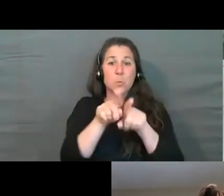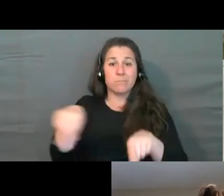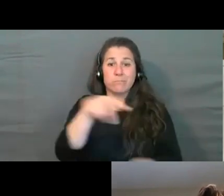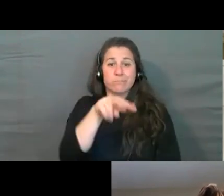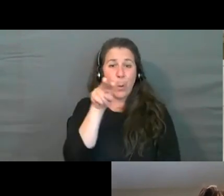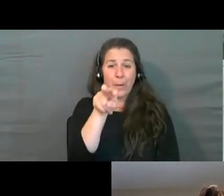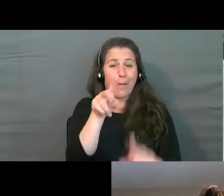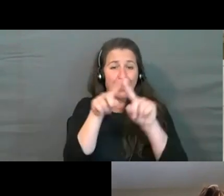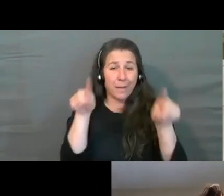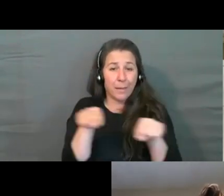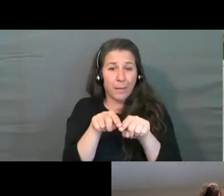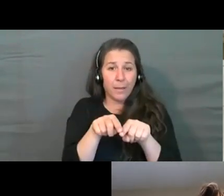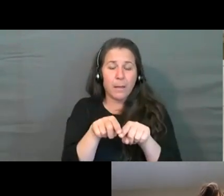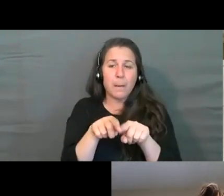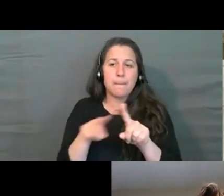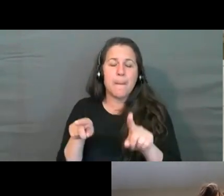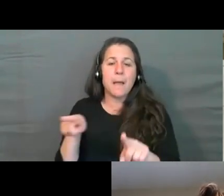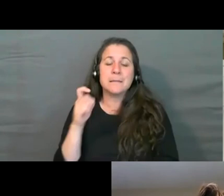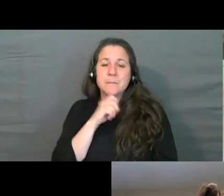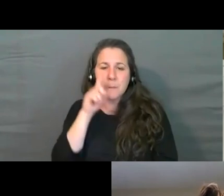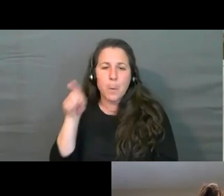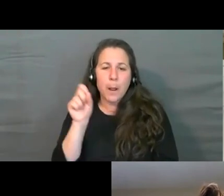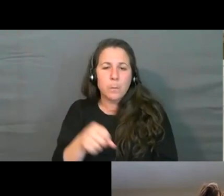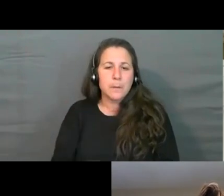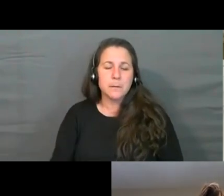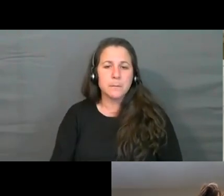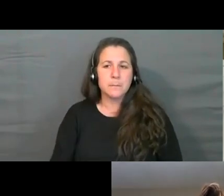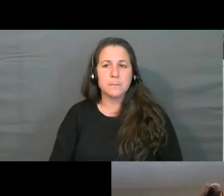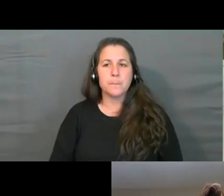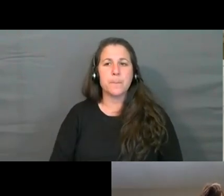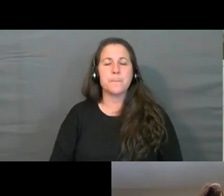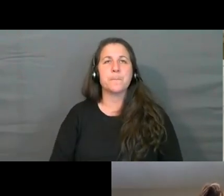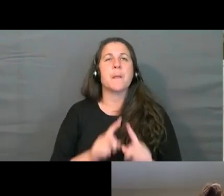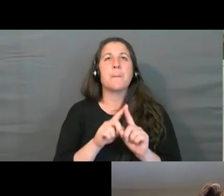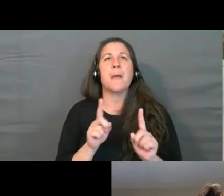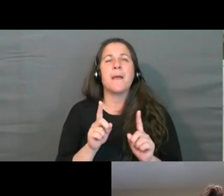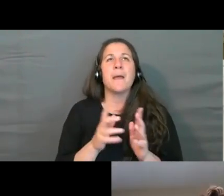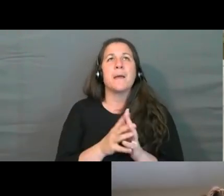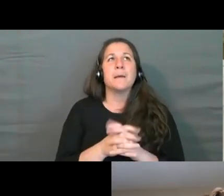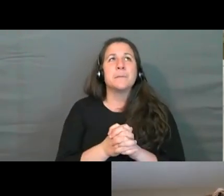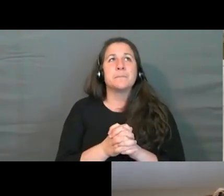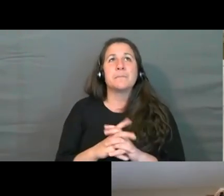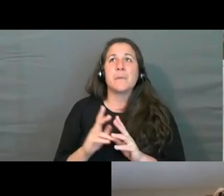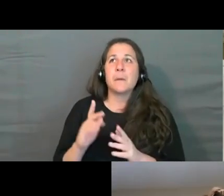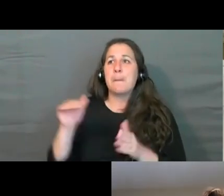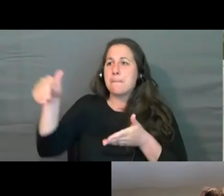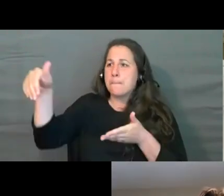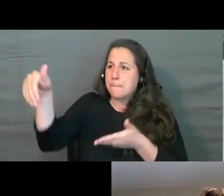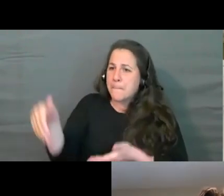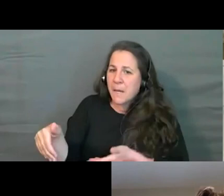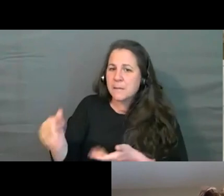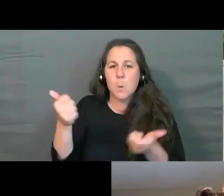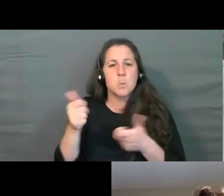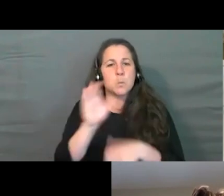contre, visuellement, c'est difficile. Là où je veux en venir, c'est que qu'on soit en présentiel ou sur